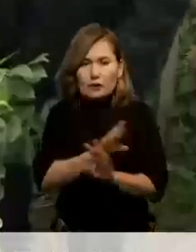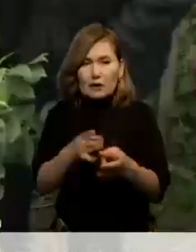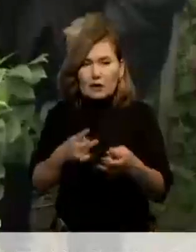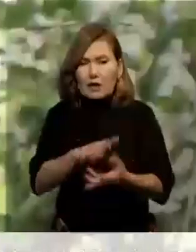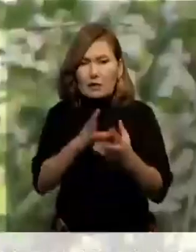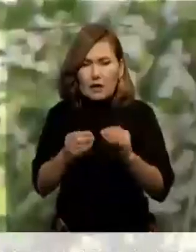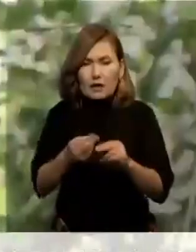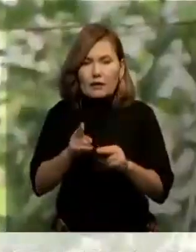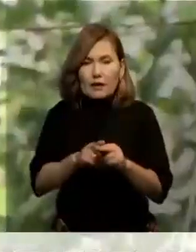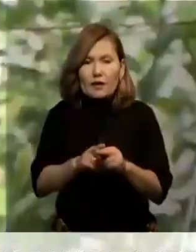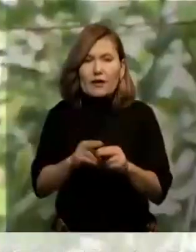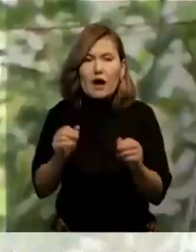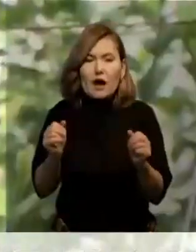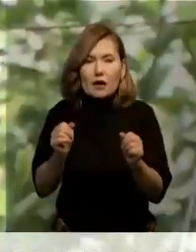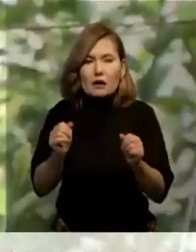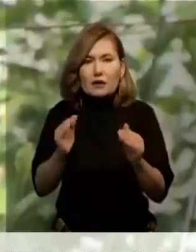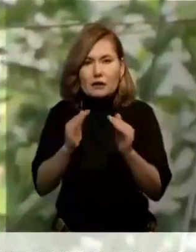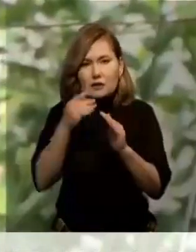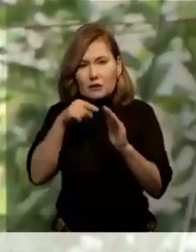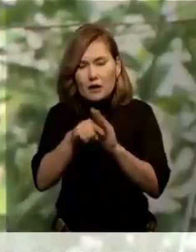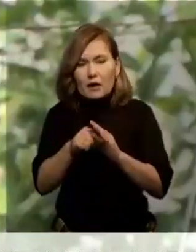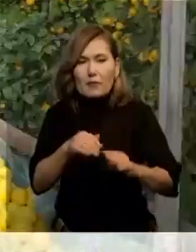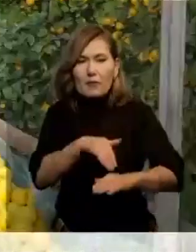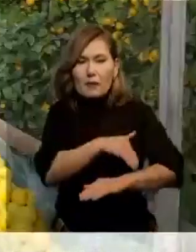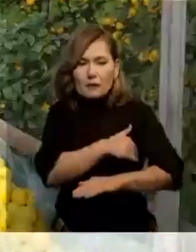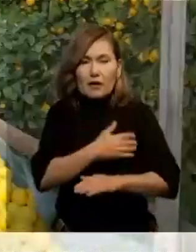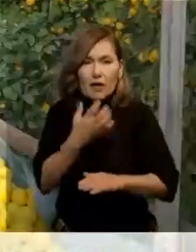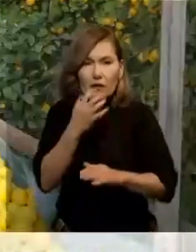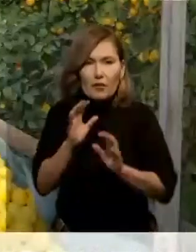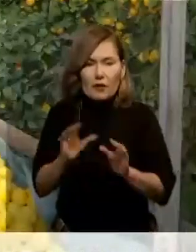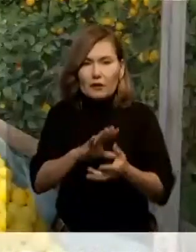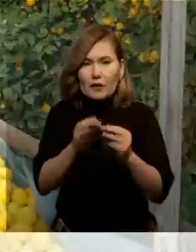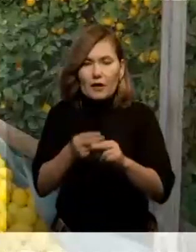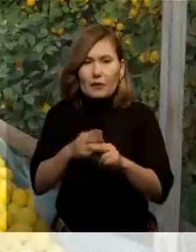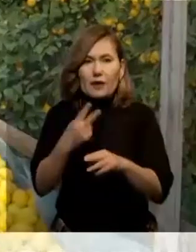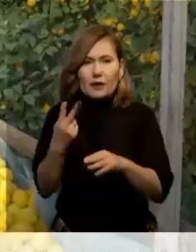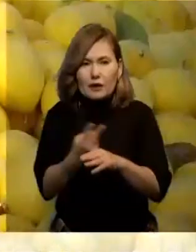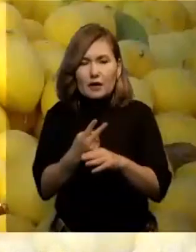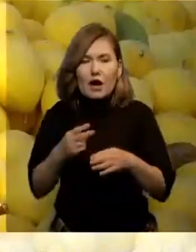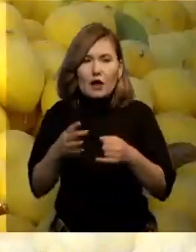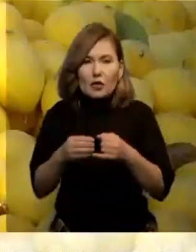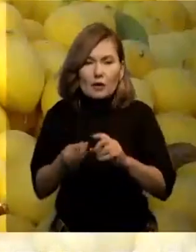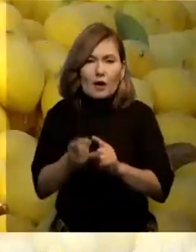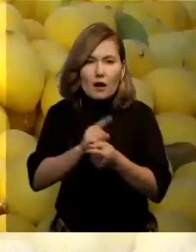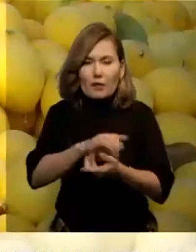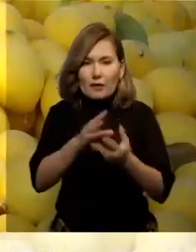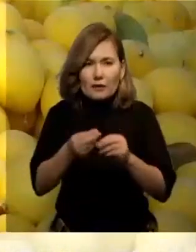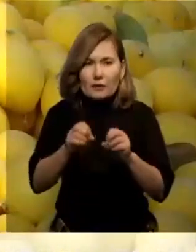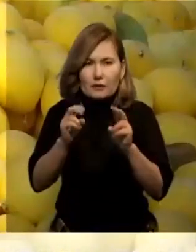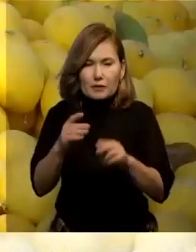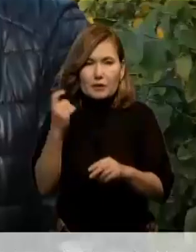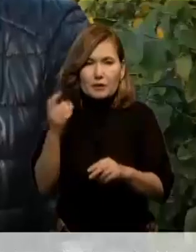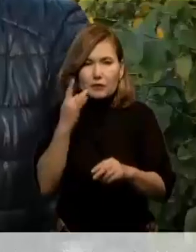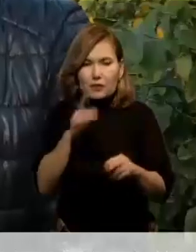2 градус жылы болса жеткілікті дейді. Экологиялық таза тыңайтқыштар сеуіп жылына 2 рет топырағын қопсытады. Жылжай арнайы агрономдардың